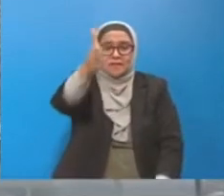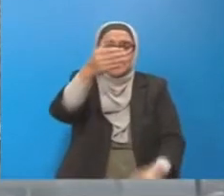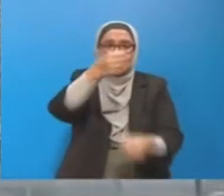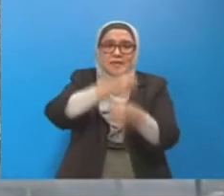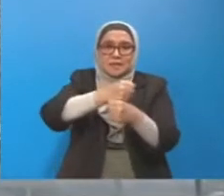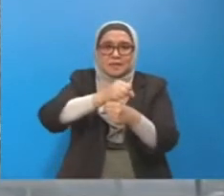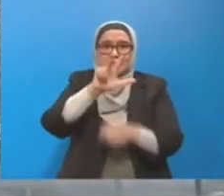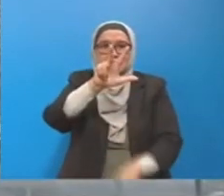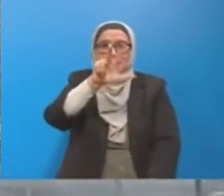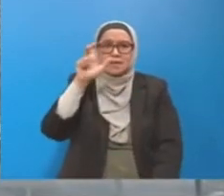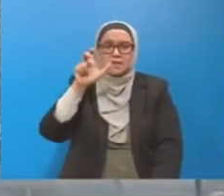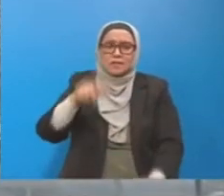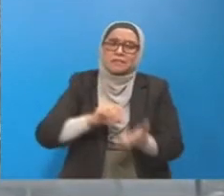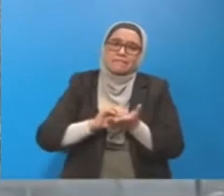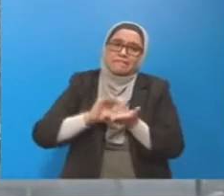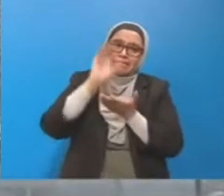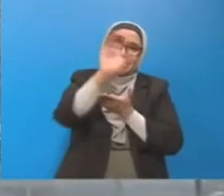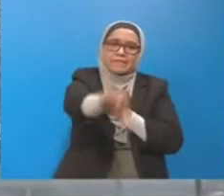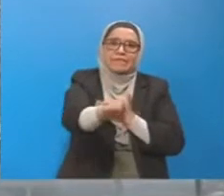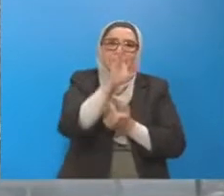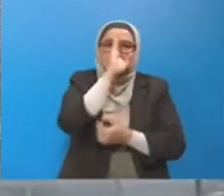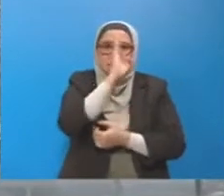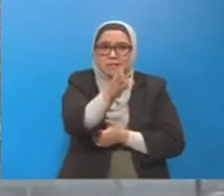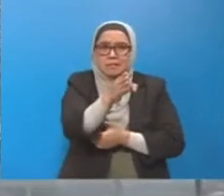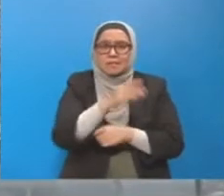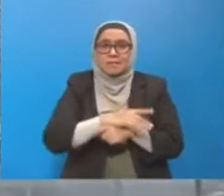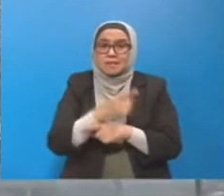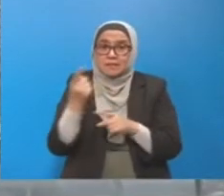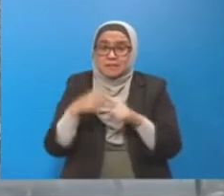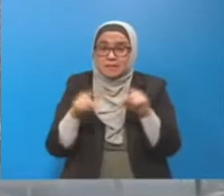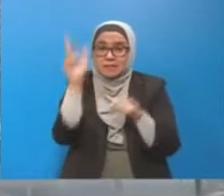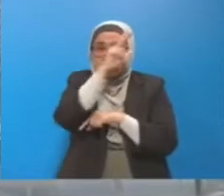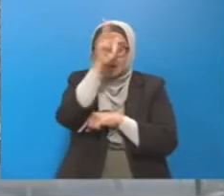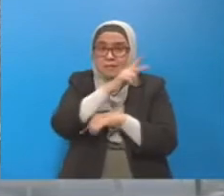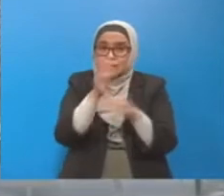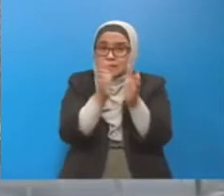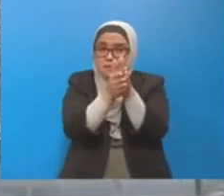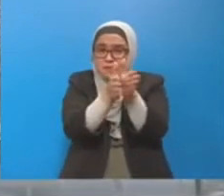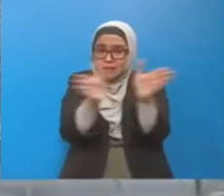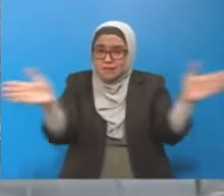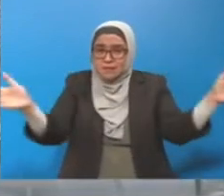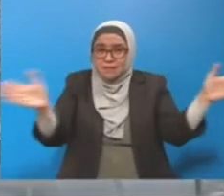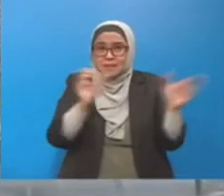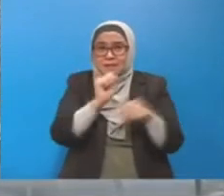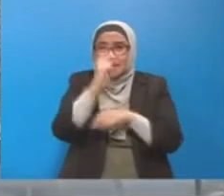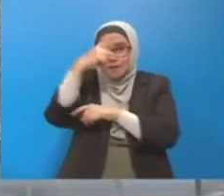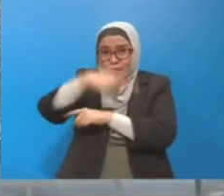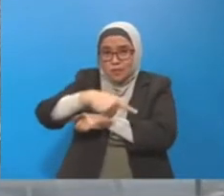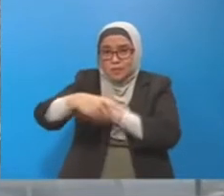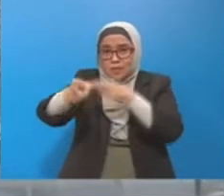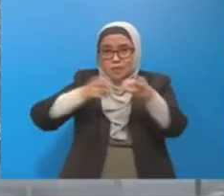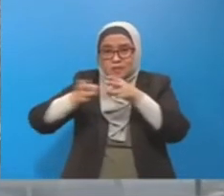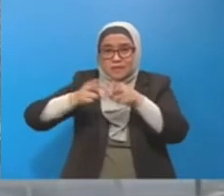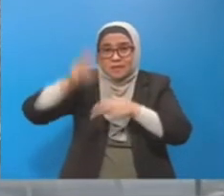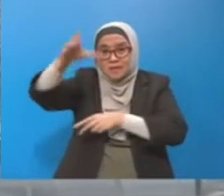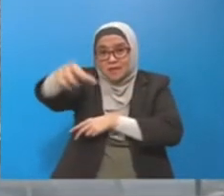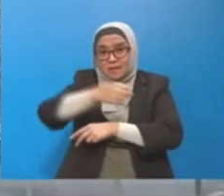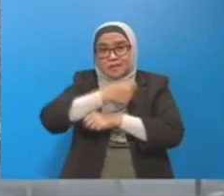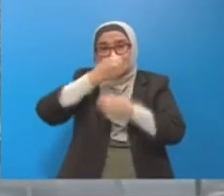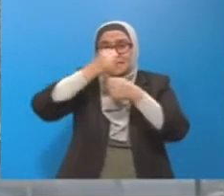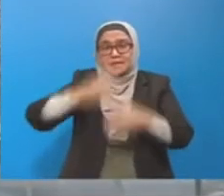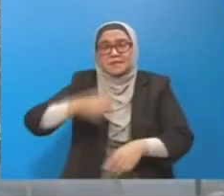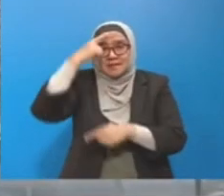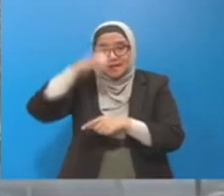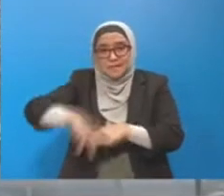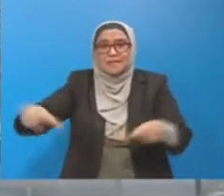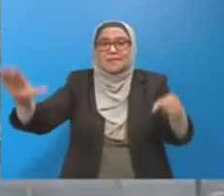kepada mereka jadi kerajaan telah memperluas kans kok Nis ente pengambilan pekerja untuk meliputi pekerjaan sementara dan